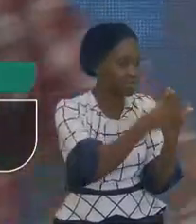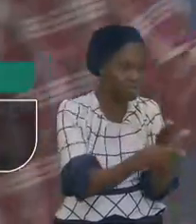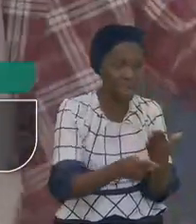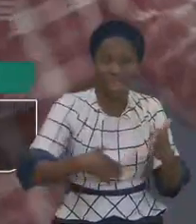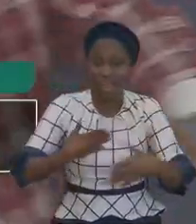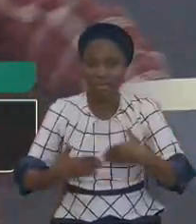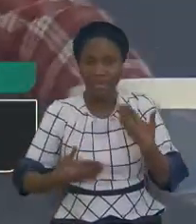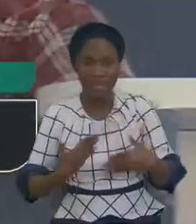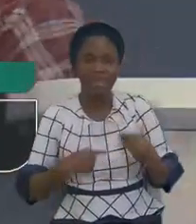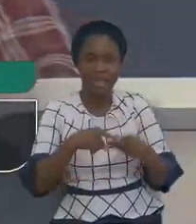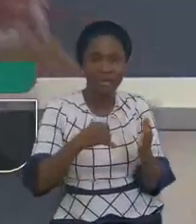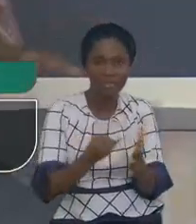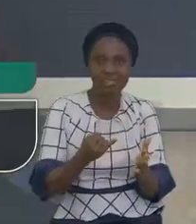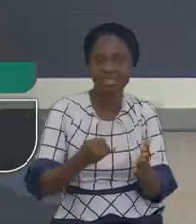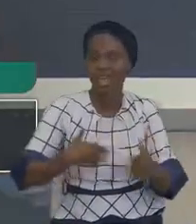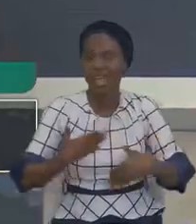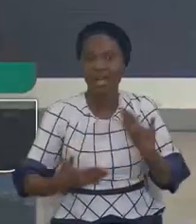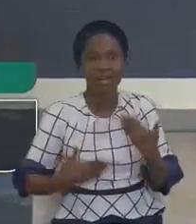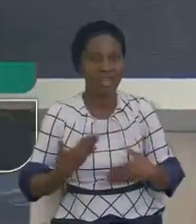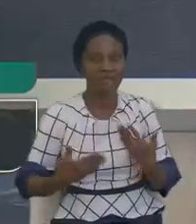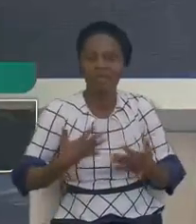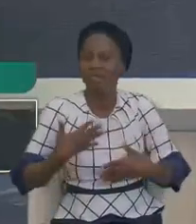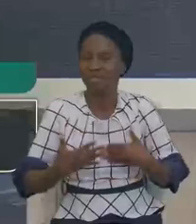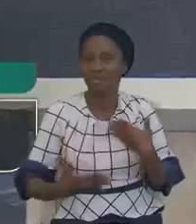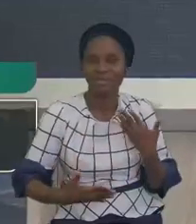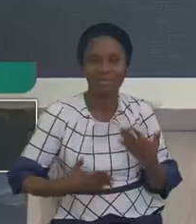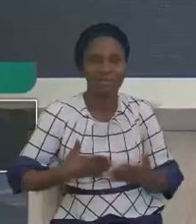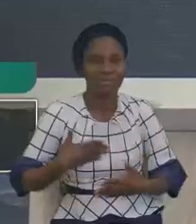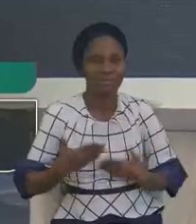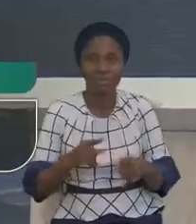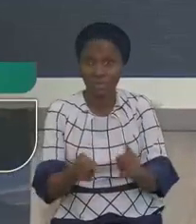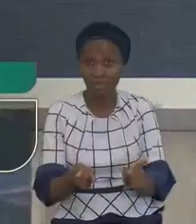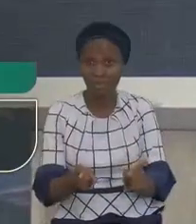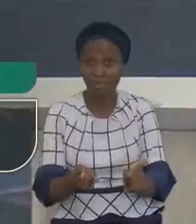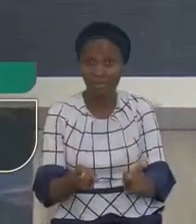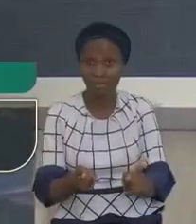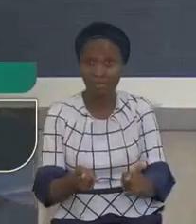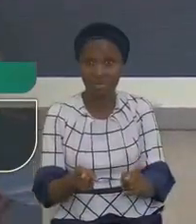joyeux. Mais nous devons ajouter l'état de pureté.